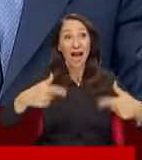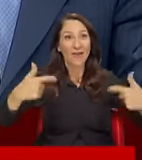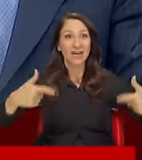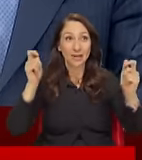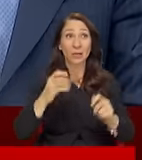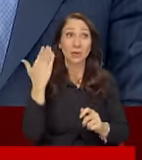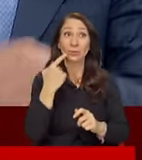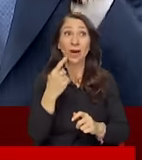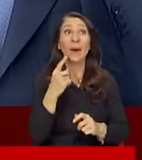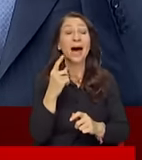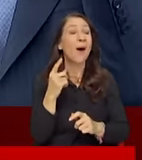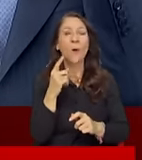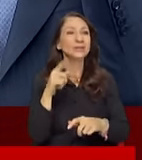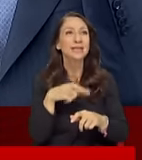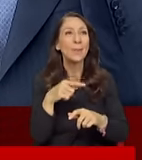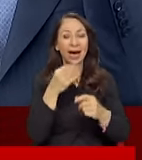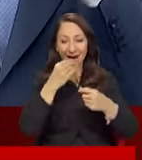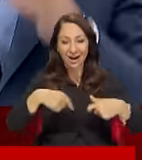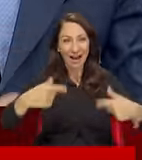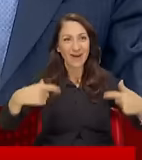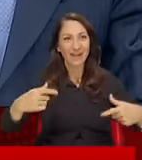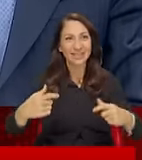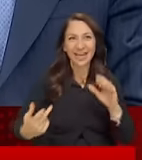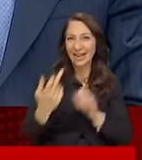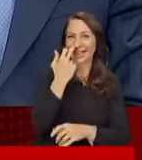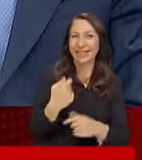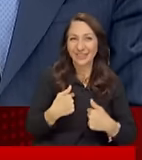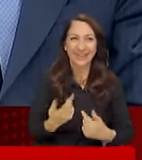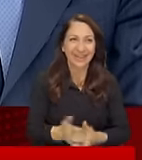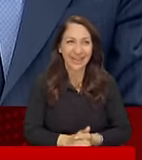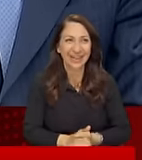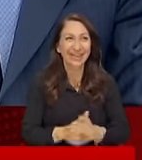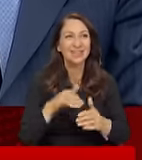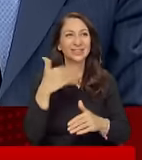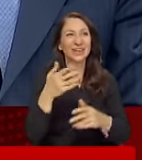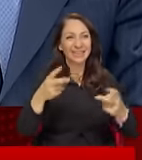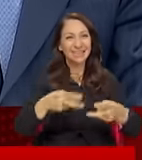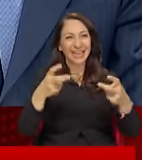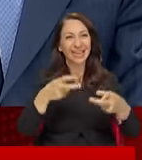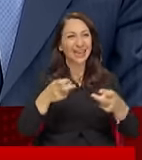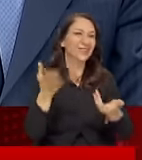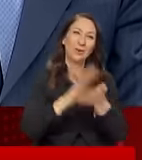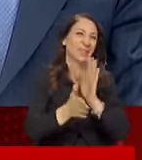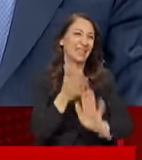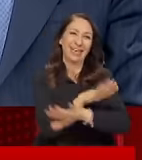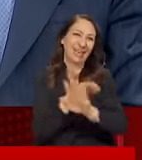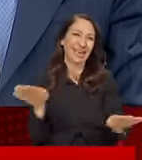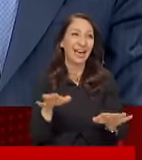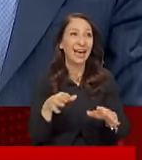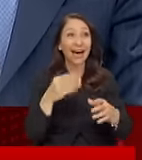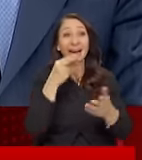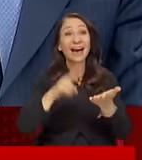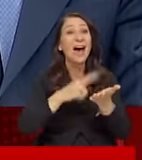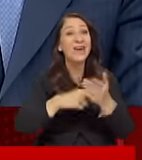de söyledi. İlk, yani o zaman kahvaltıyla kandırdı sanırım beni. Sonra iş salatalara döndü ve bitti. Kahvaltı güzel